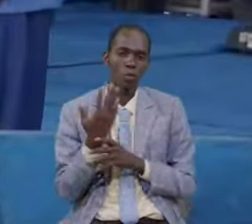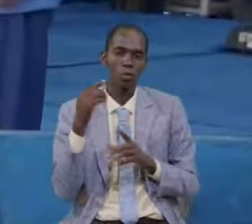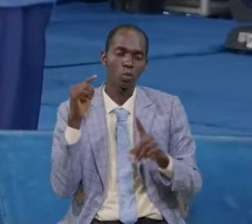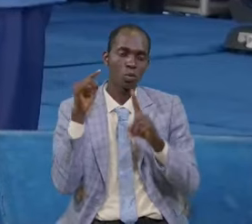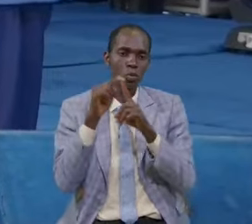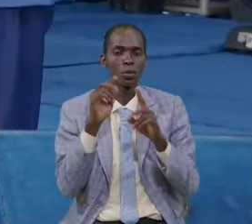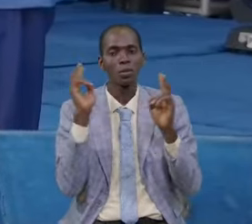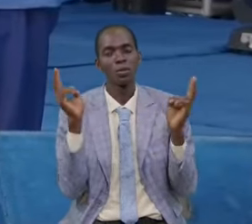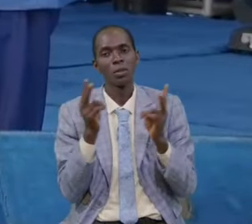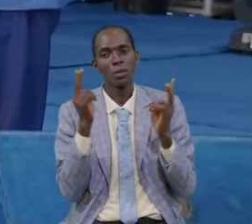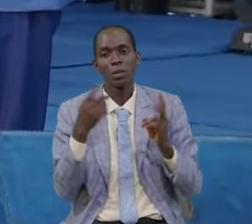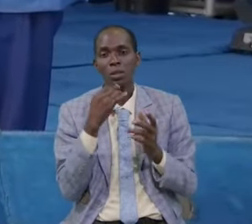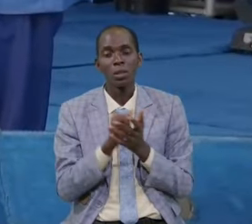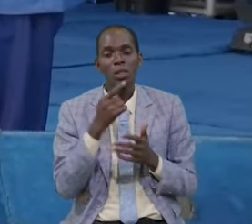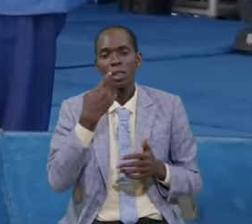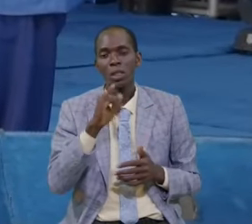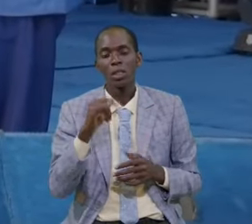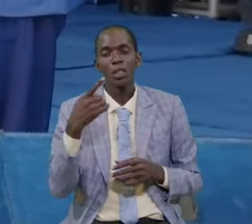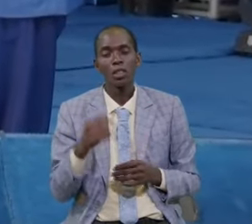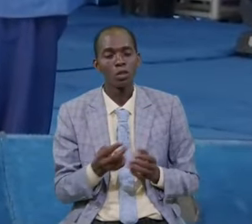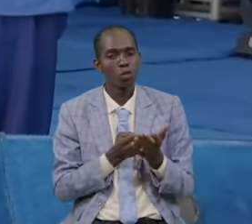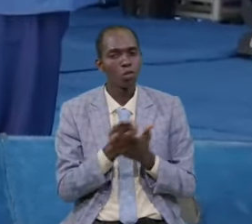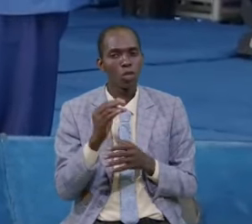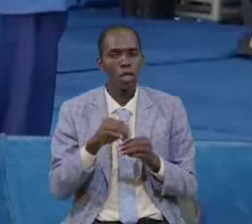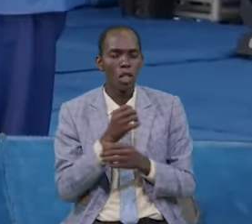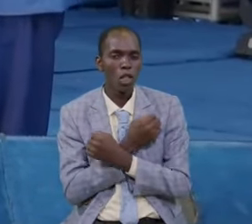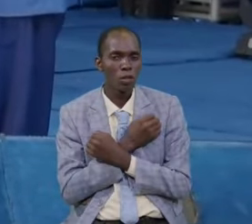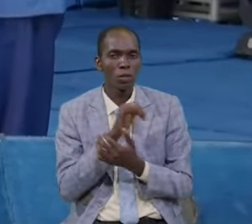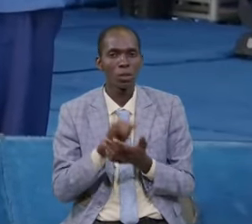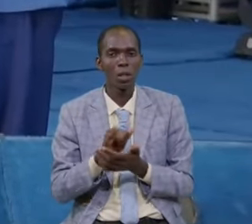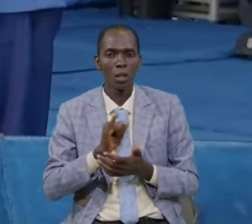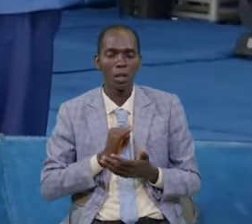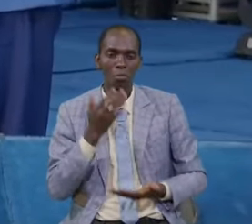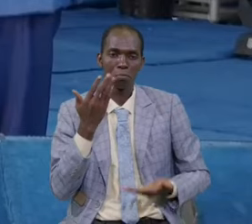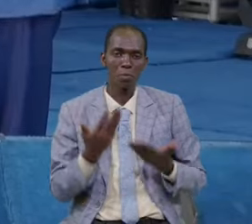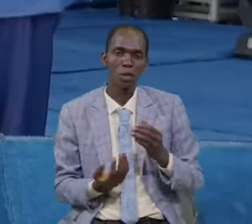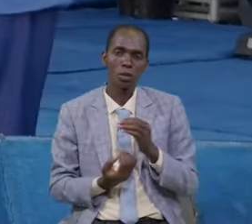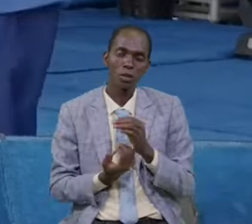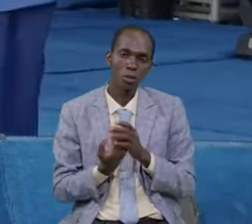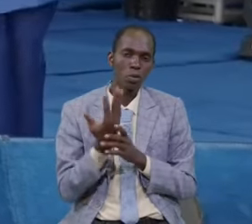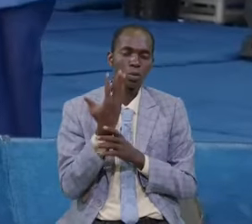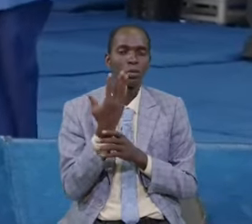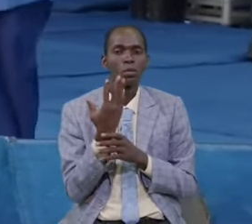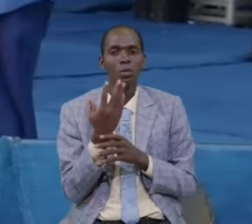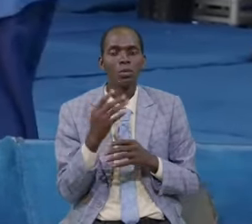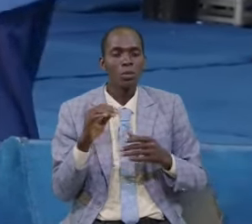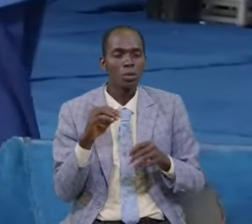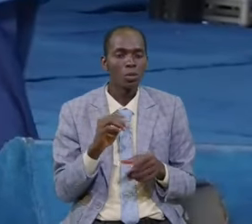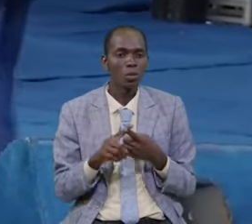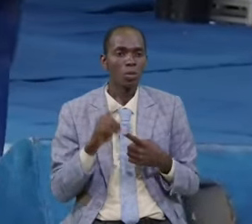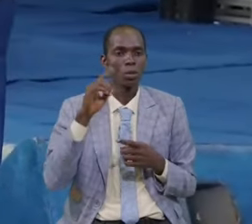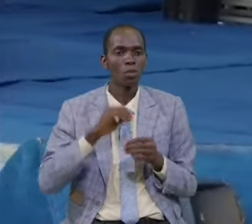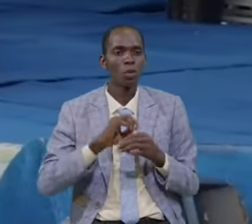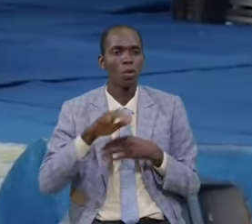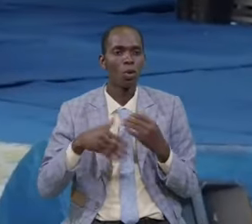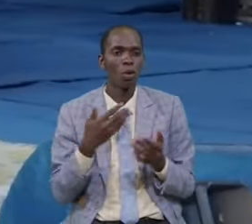Donc, que professant la vérité dans la charité, nous croissions à tous égards en celui qui est le chef. Regarde tous